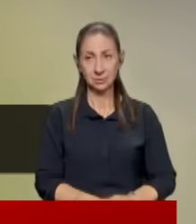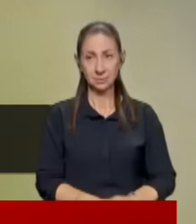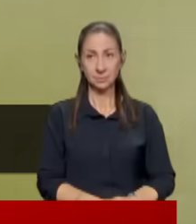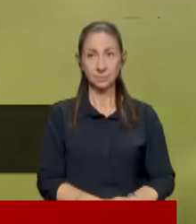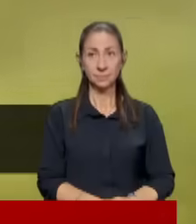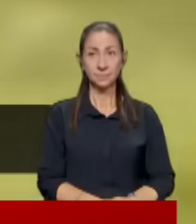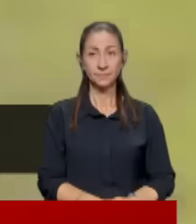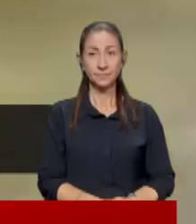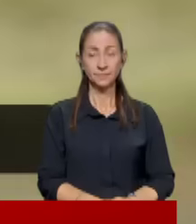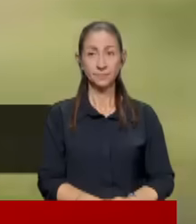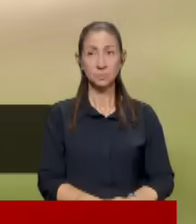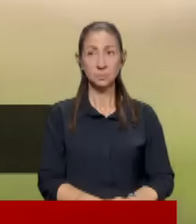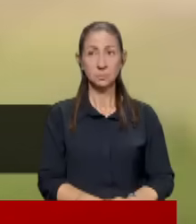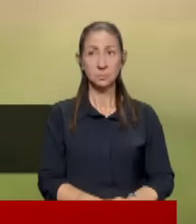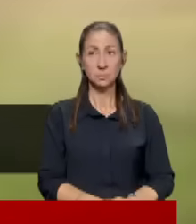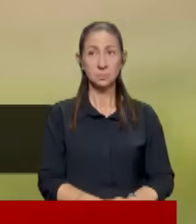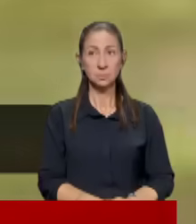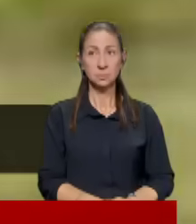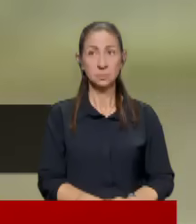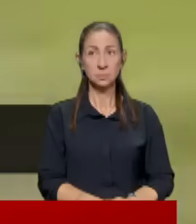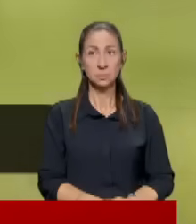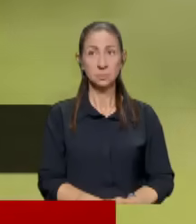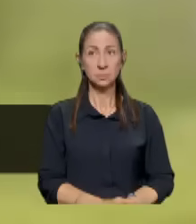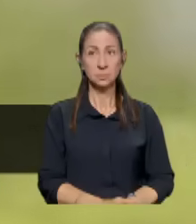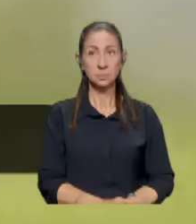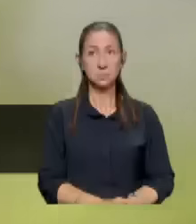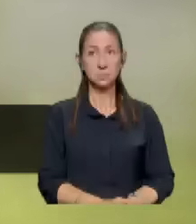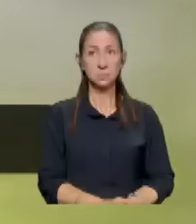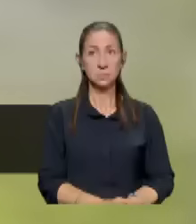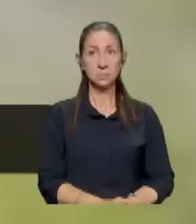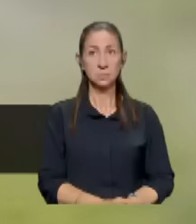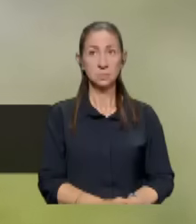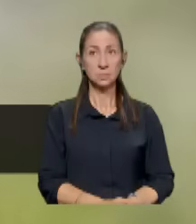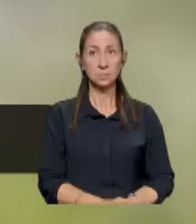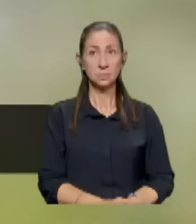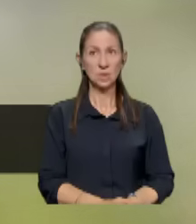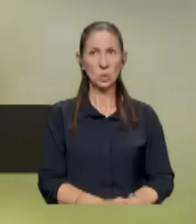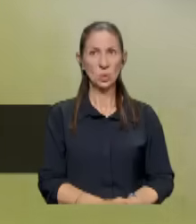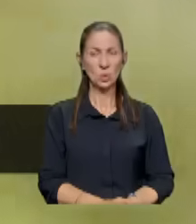taştı, menfezler uçtu, yol gidiyor tamamen, asfaltta gitti.